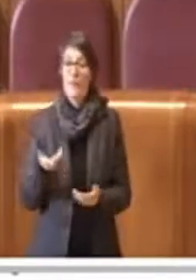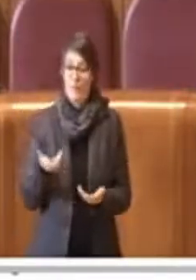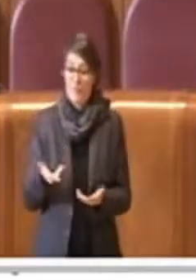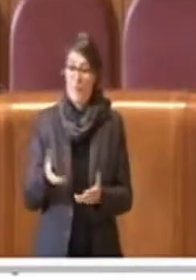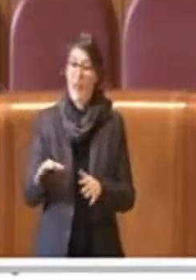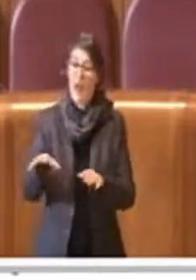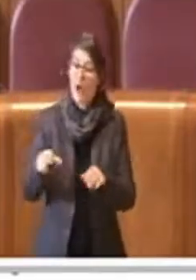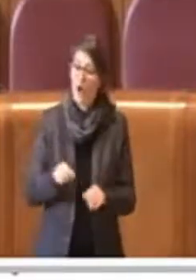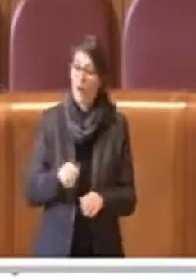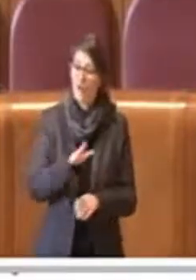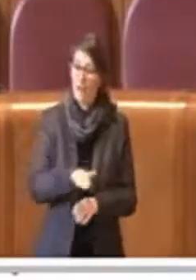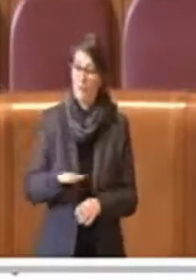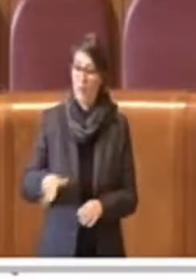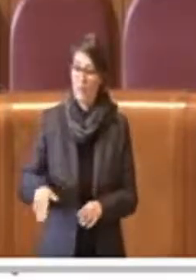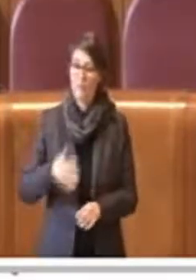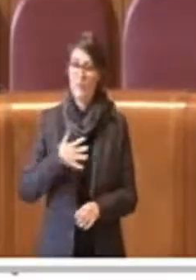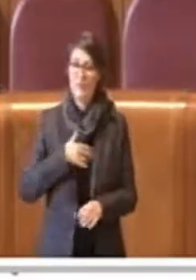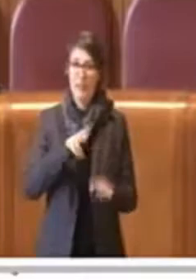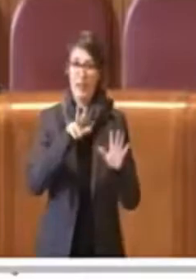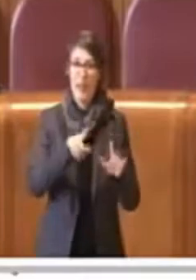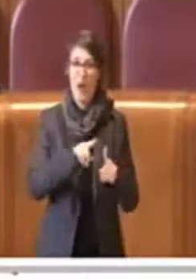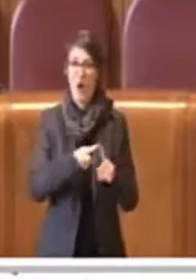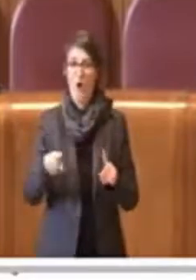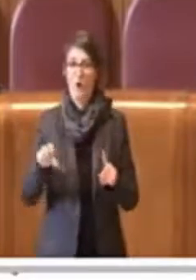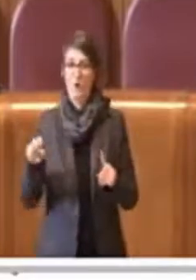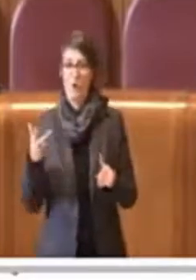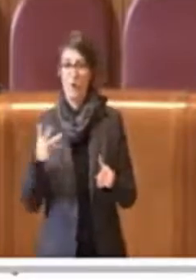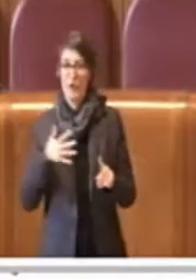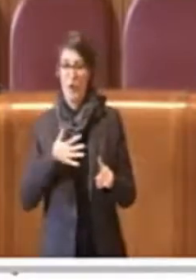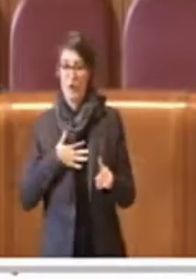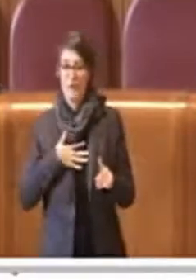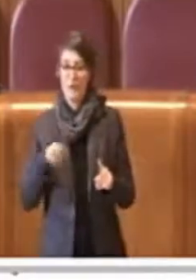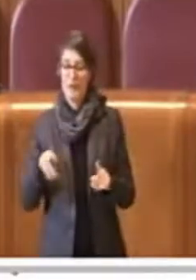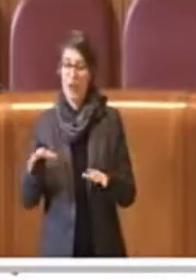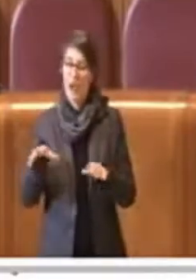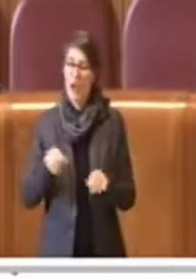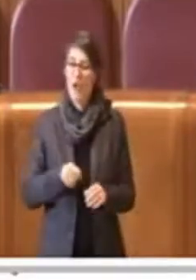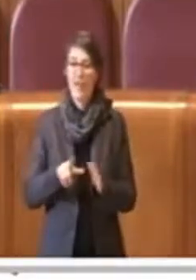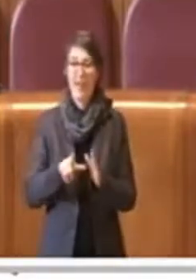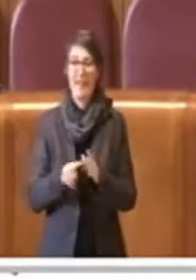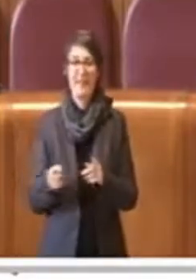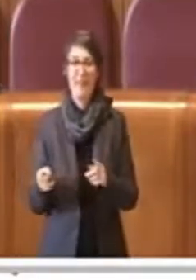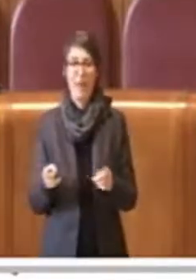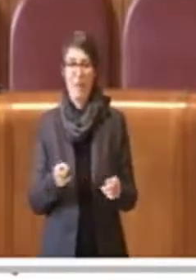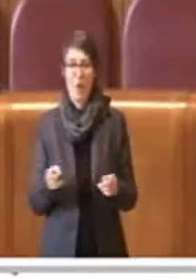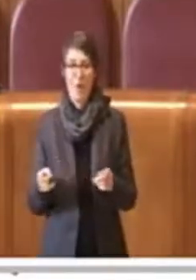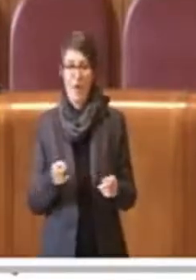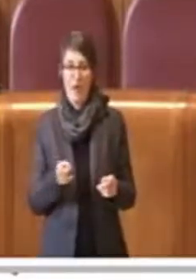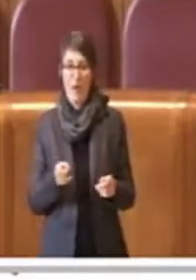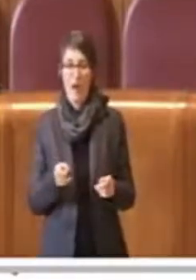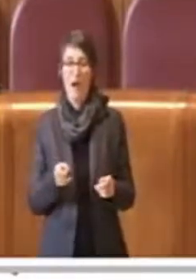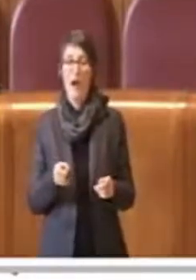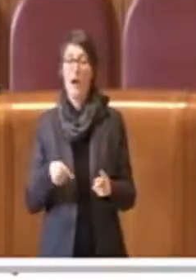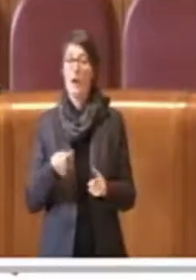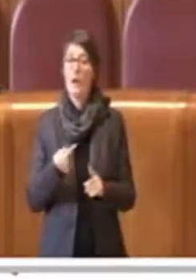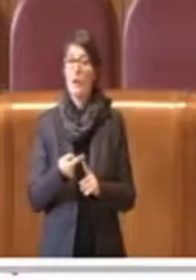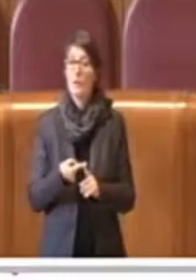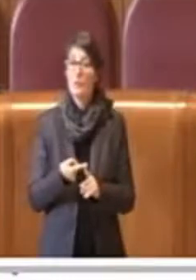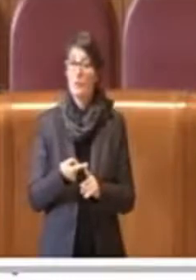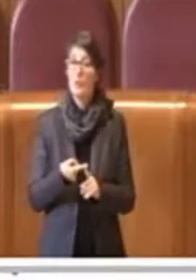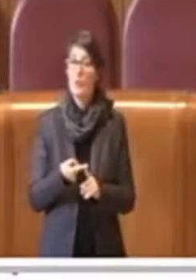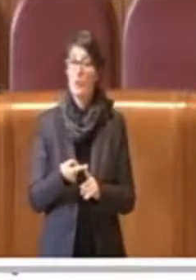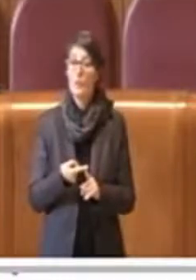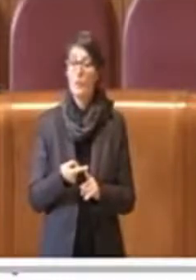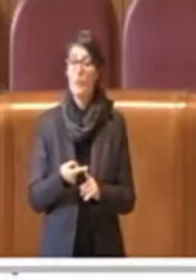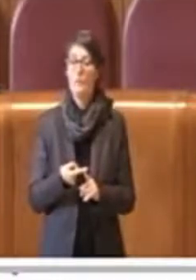età compresa fra gli 8 e i 13 anni temporanea e finalizzata ha come dire,